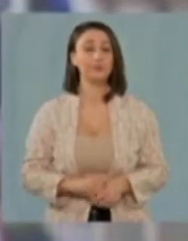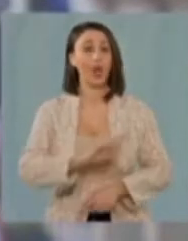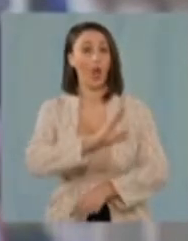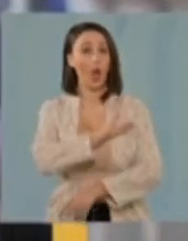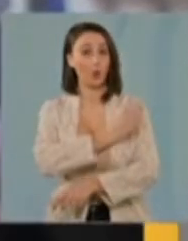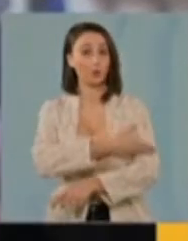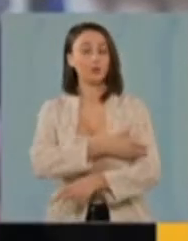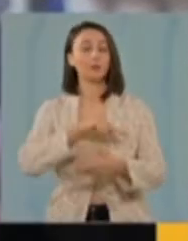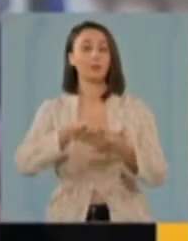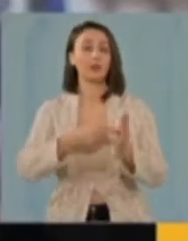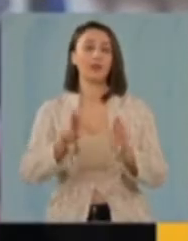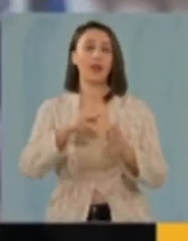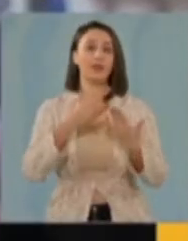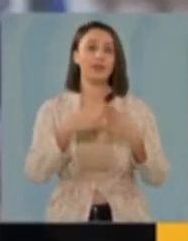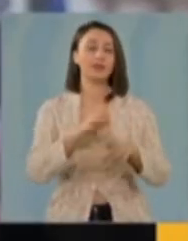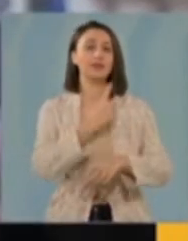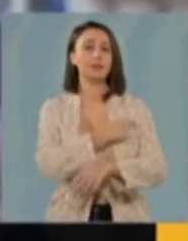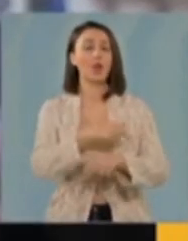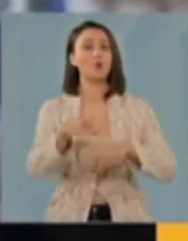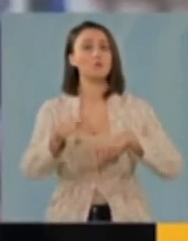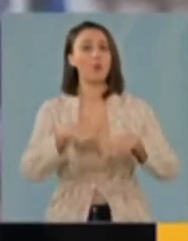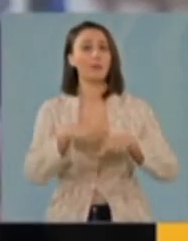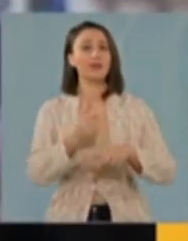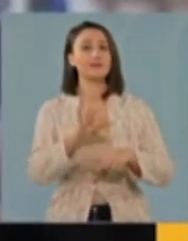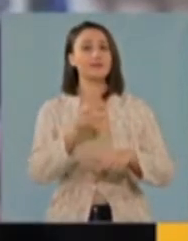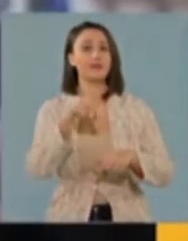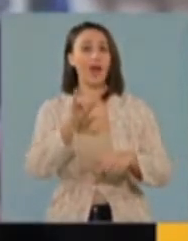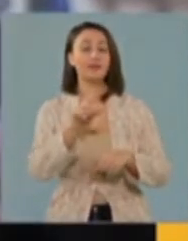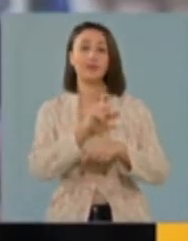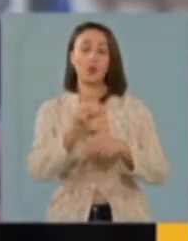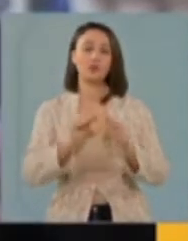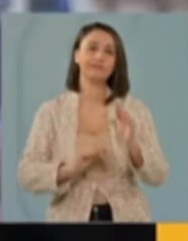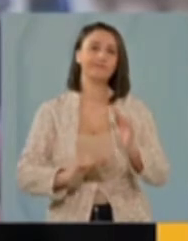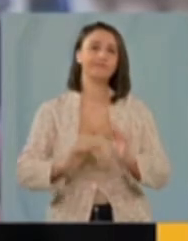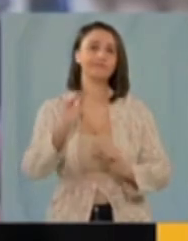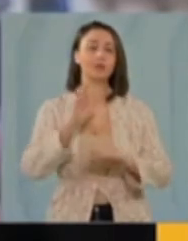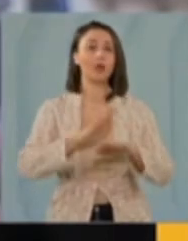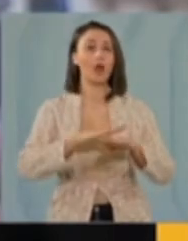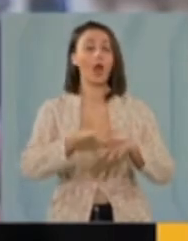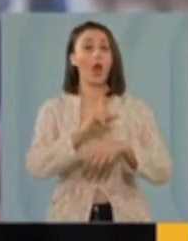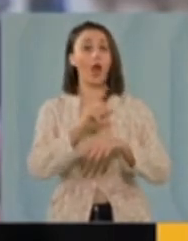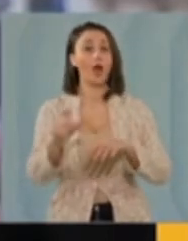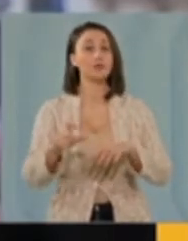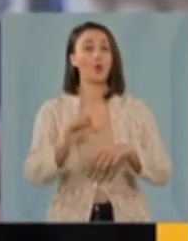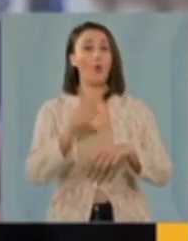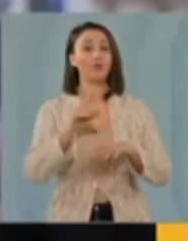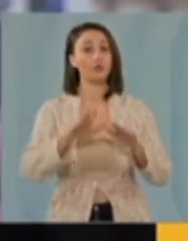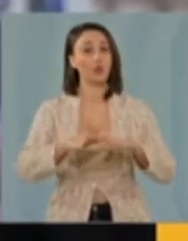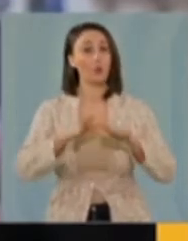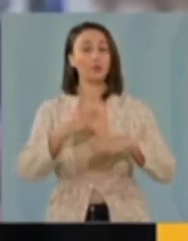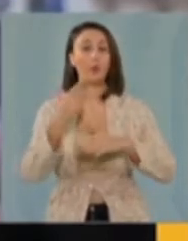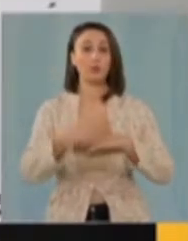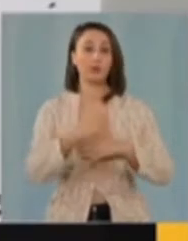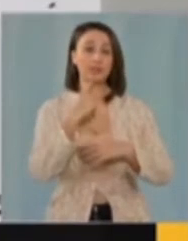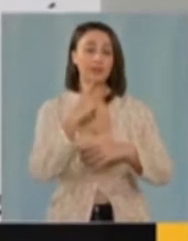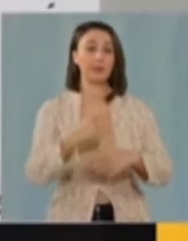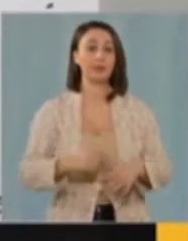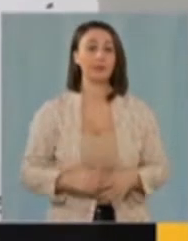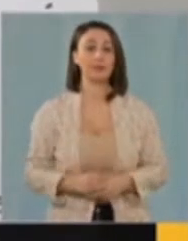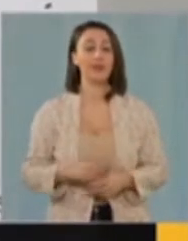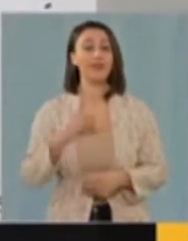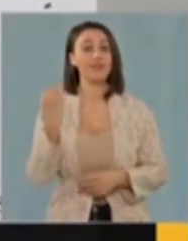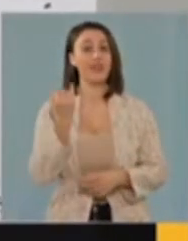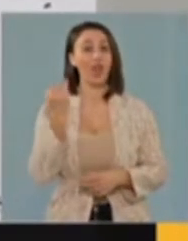Autoritățile se pregătesc să redeschidă spitalul mobil de la Lescani din cauza creșterii ratei de infectare cu COVID-19 din ultimele săptămâni.